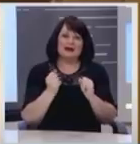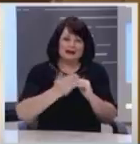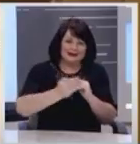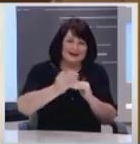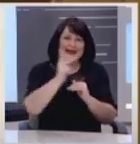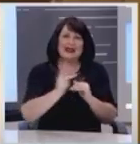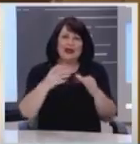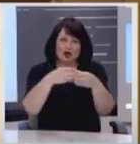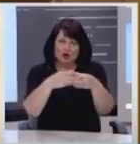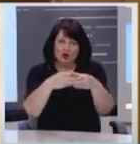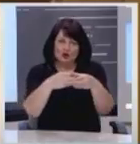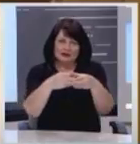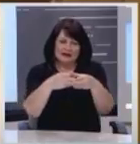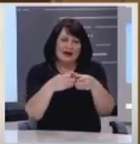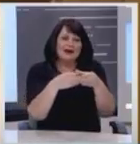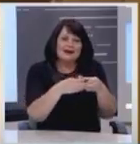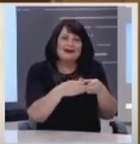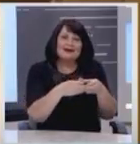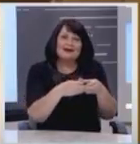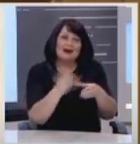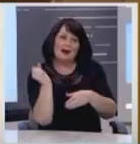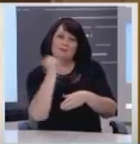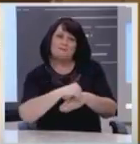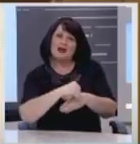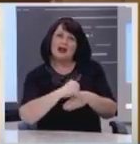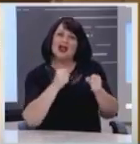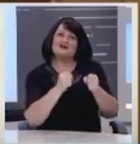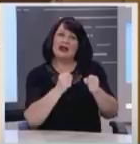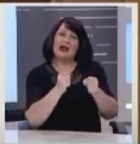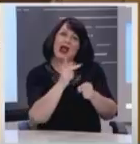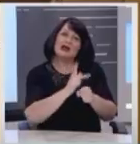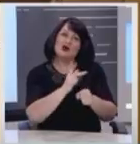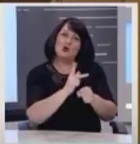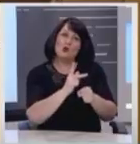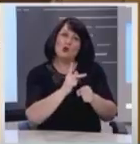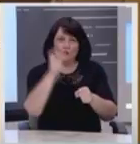κοινότητας δεν θα οικοδομηθεί εις βάρος της ασφάλειας της άλλης.